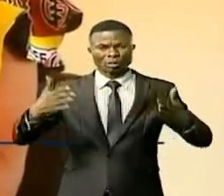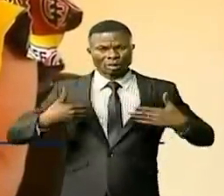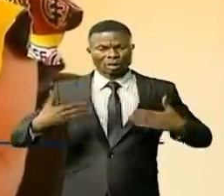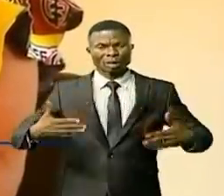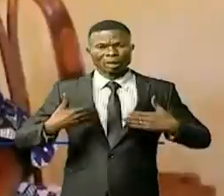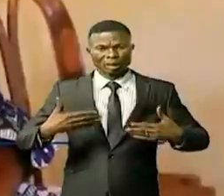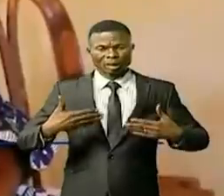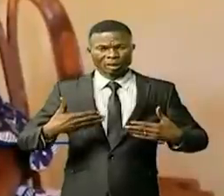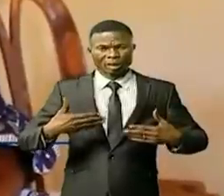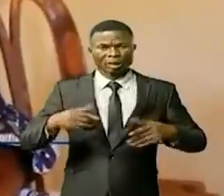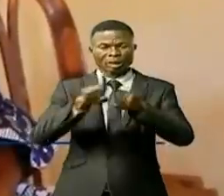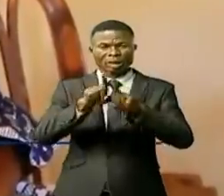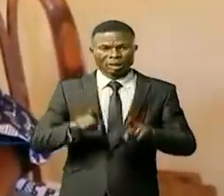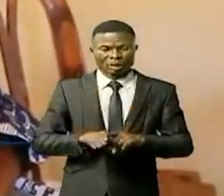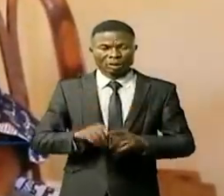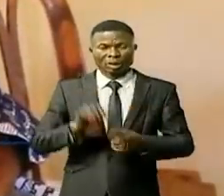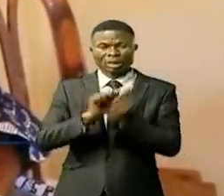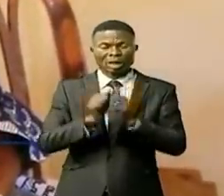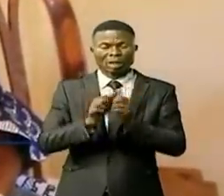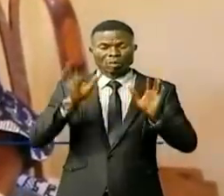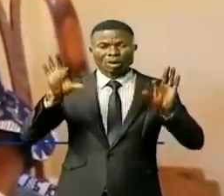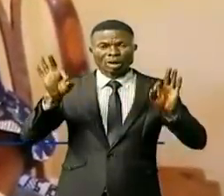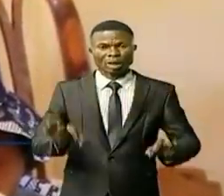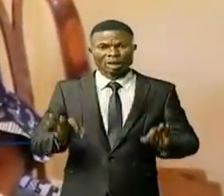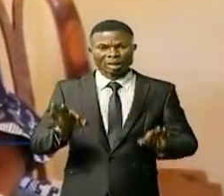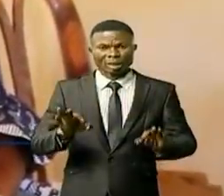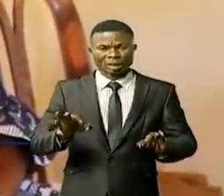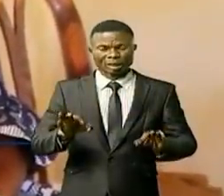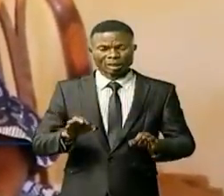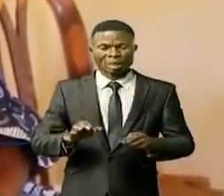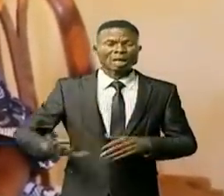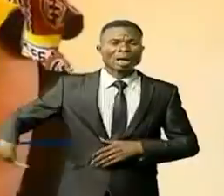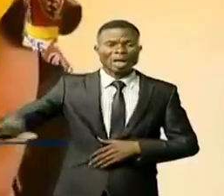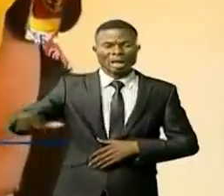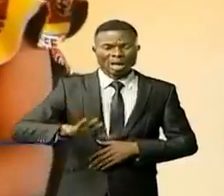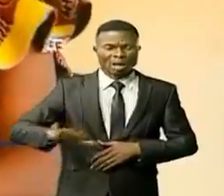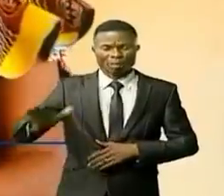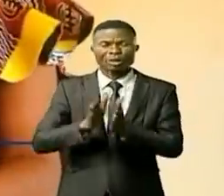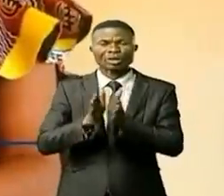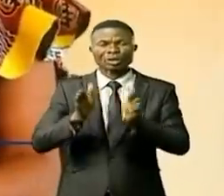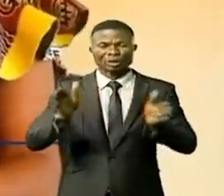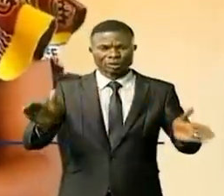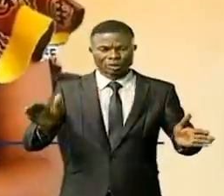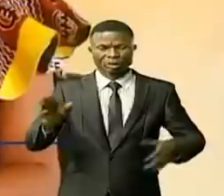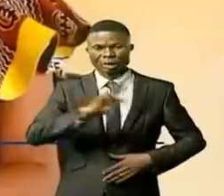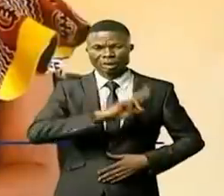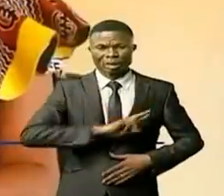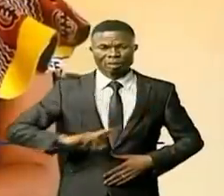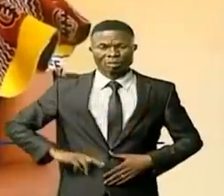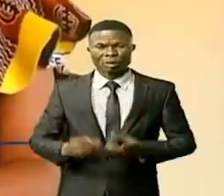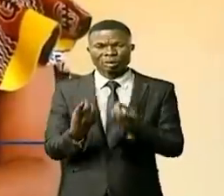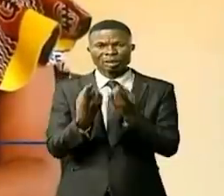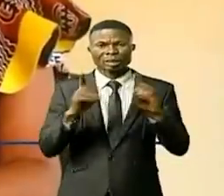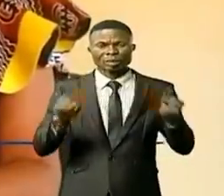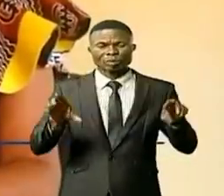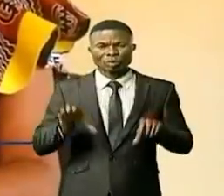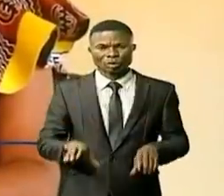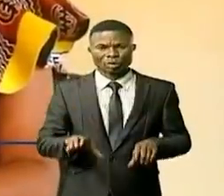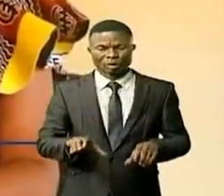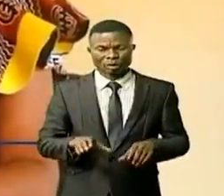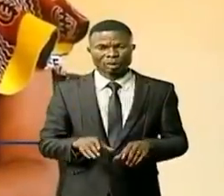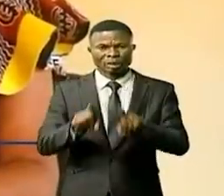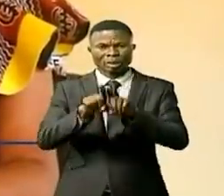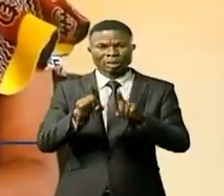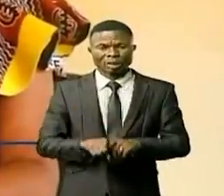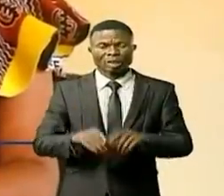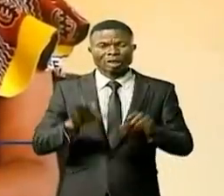climatiques et les catastrophes naturelles sur toute l'étendue de la République démocratique du Congo. Profitant de